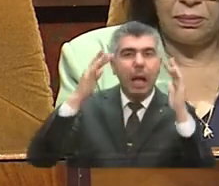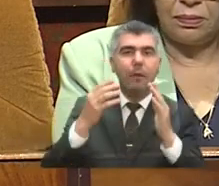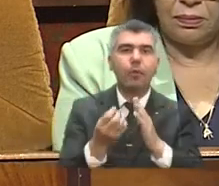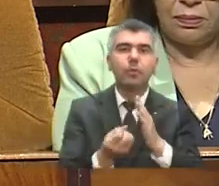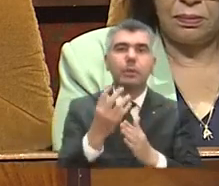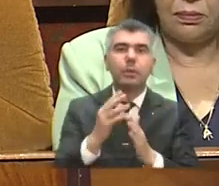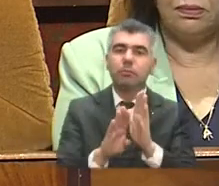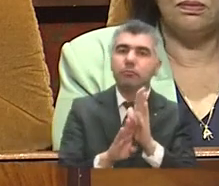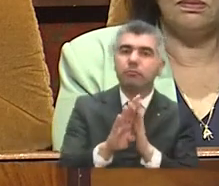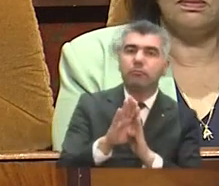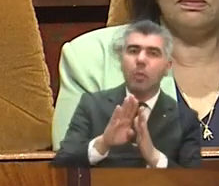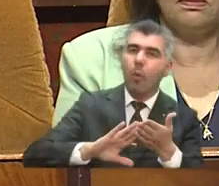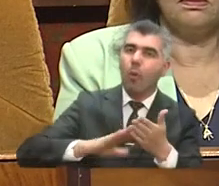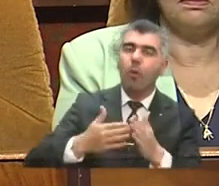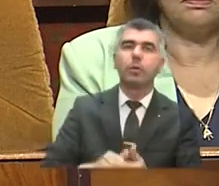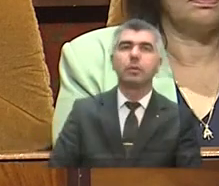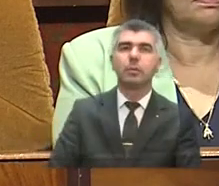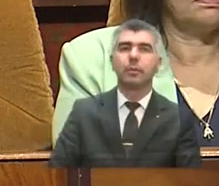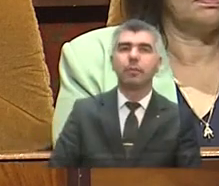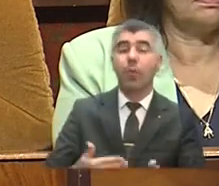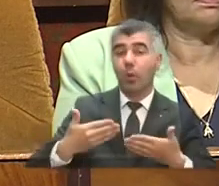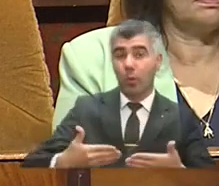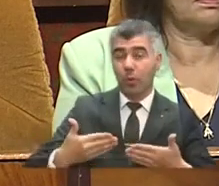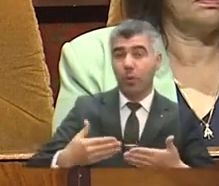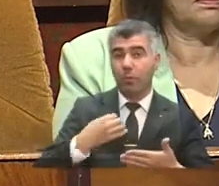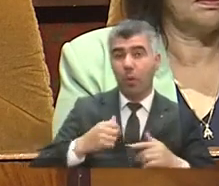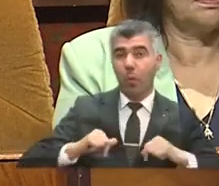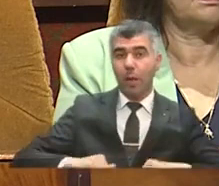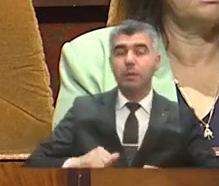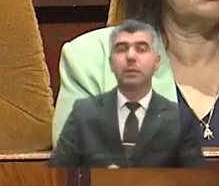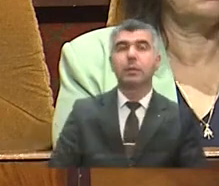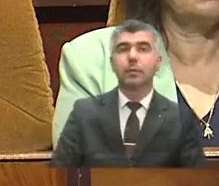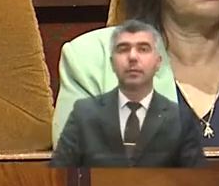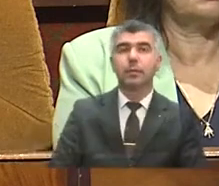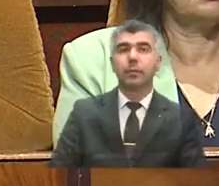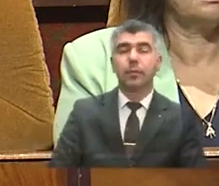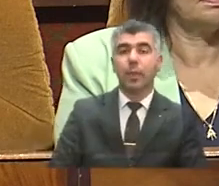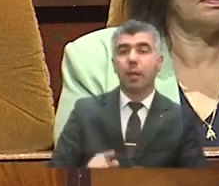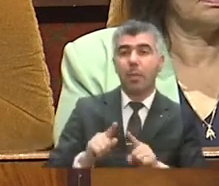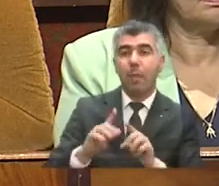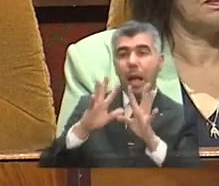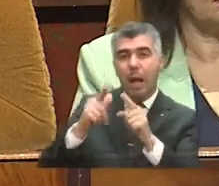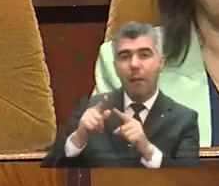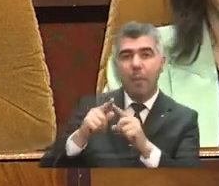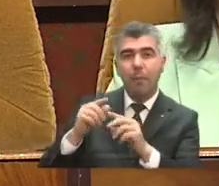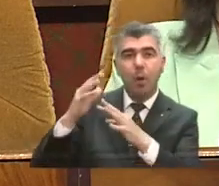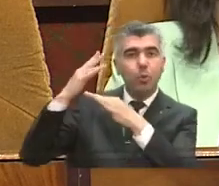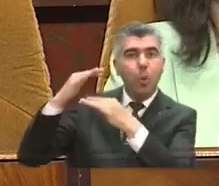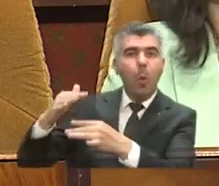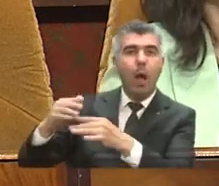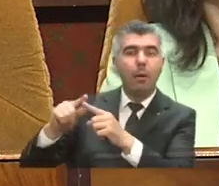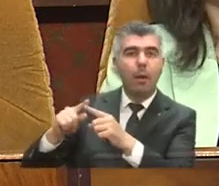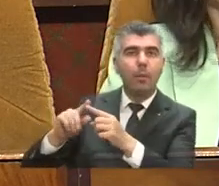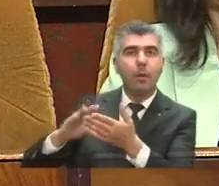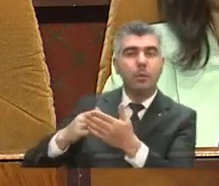الاكثر نموا بين الصناعات. اليوم سيدي الاشاره سيد الوزير، اليوم المعامله ديال السياحه القسم